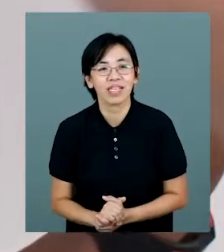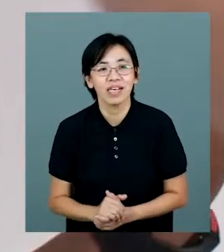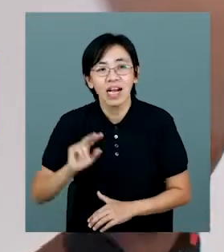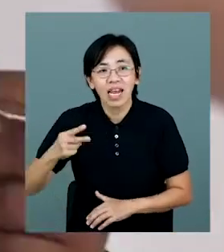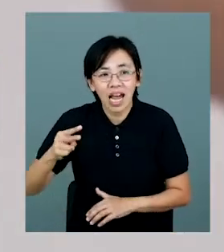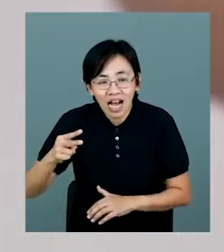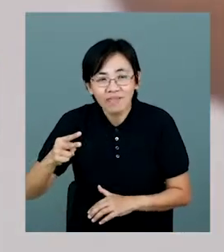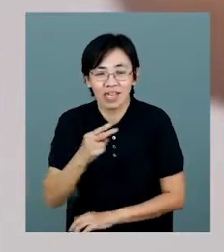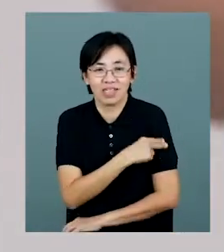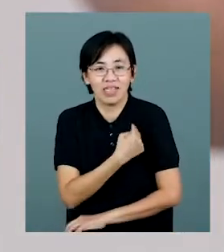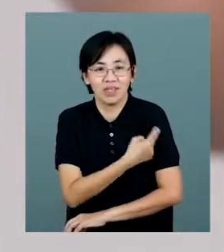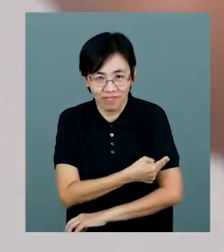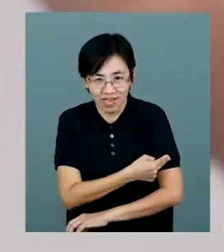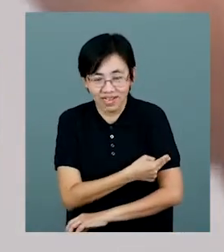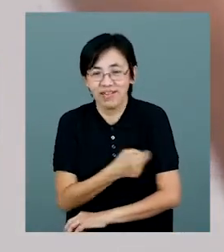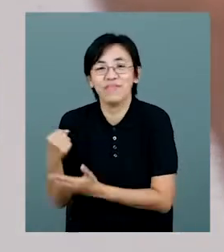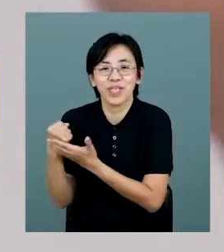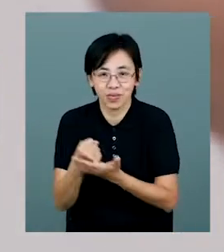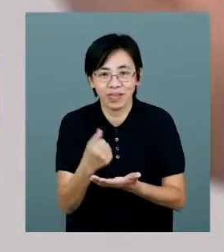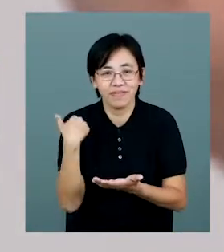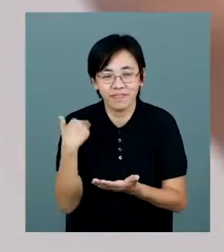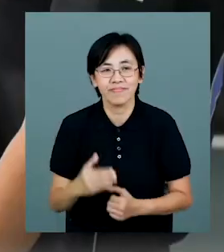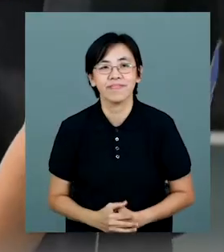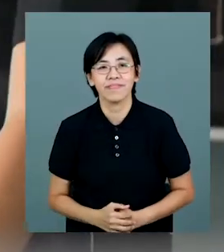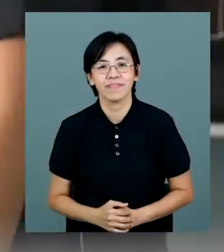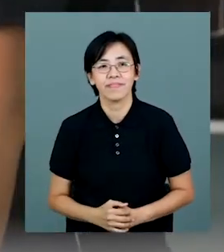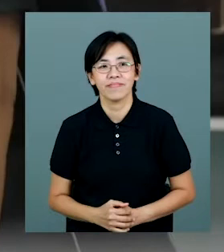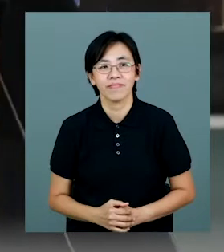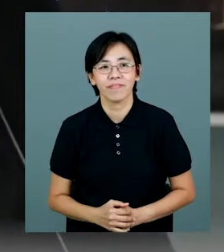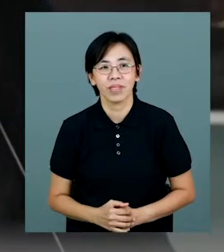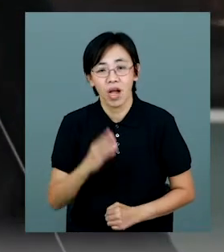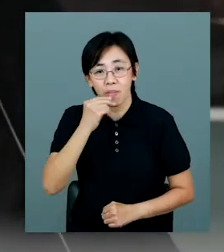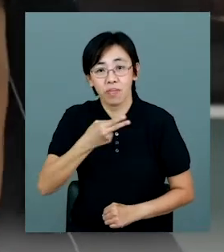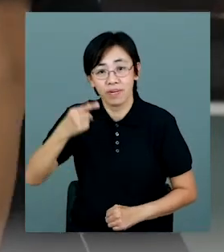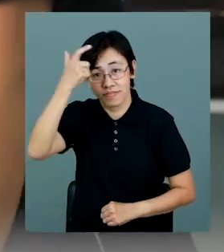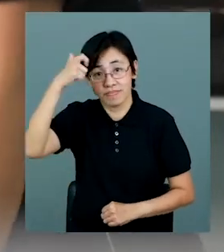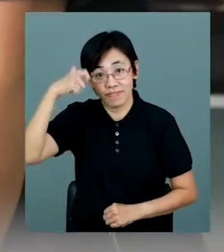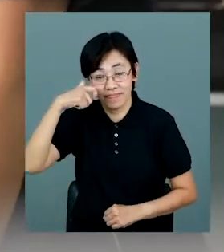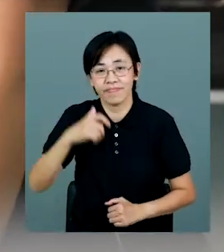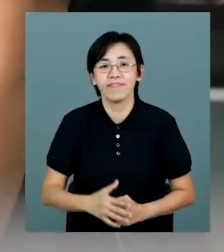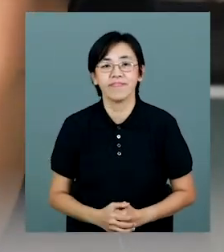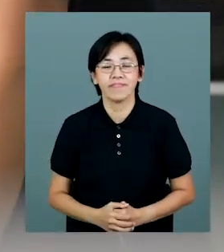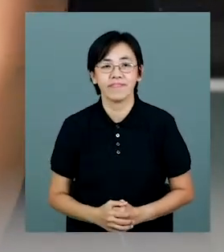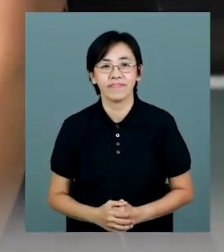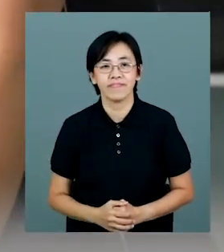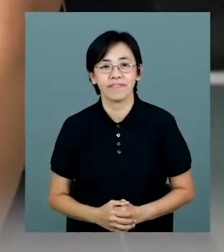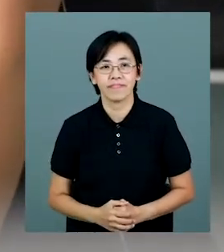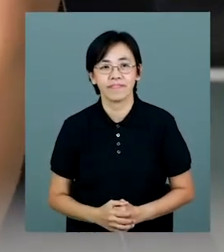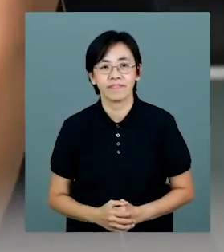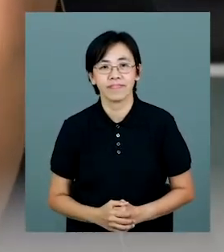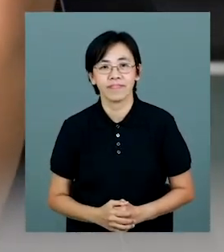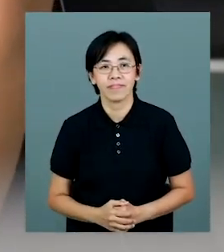างพี่เป็นล่ามที่โรงพยาบาลนะครับเขาก็มาช่วย กี่โลเชเป็นเราแล้ว